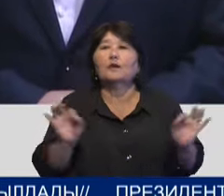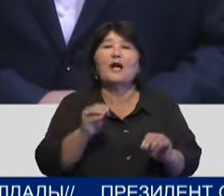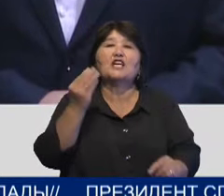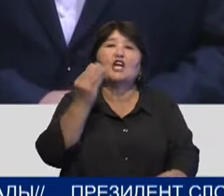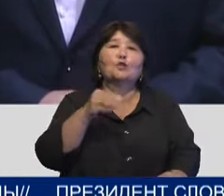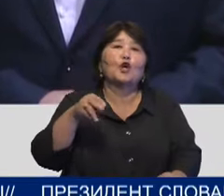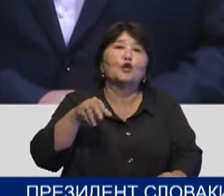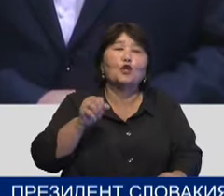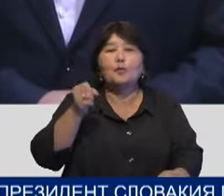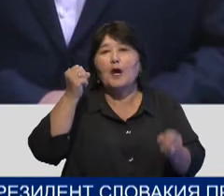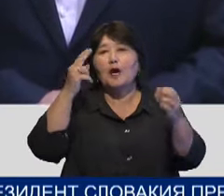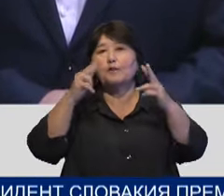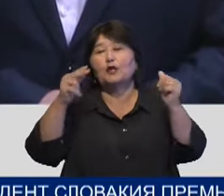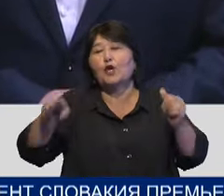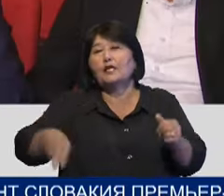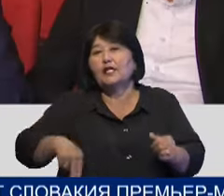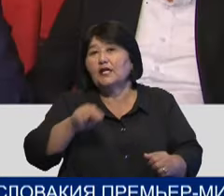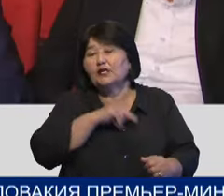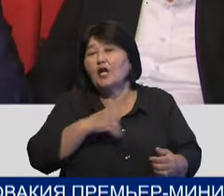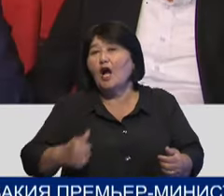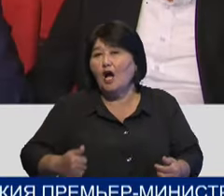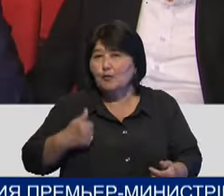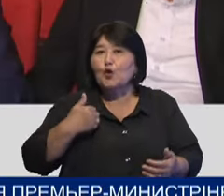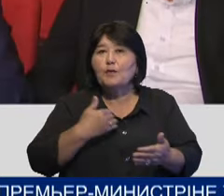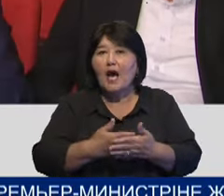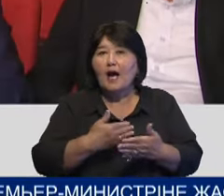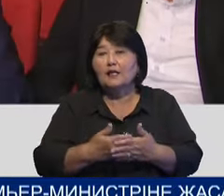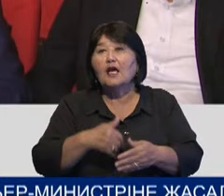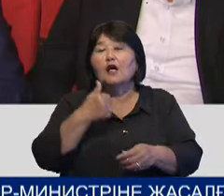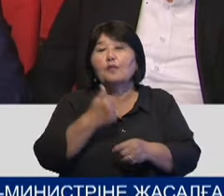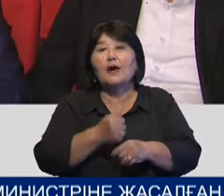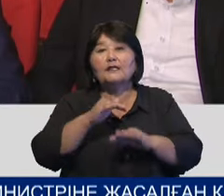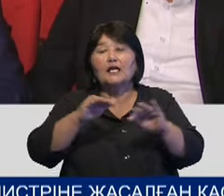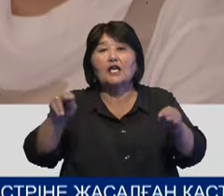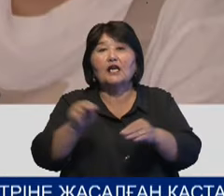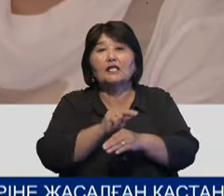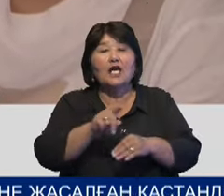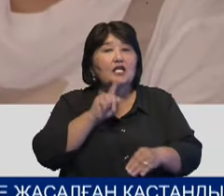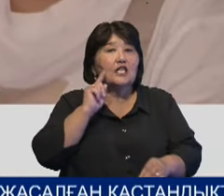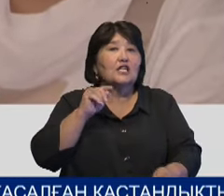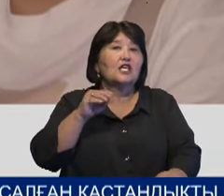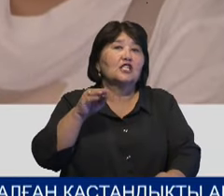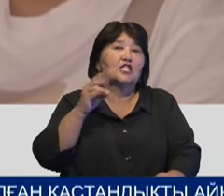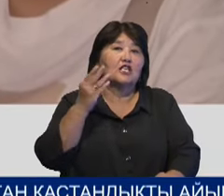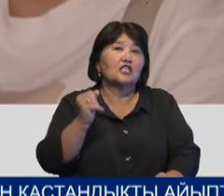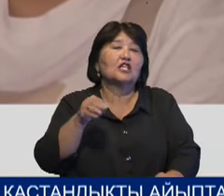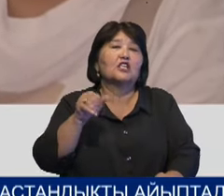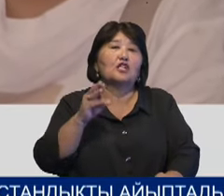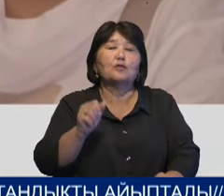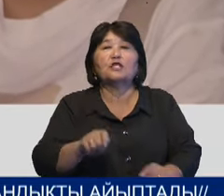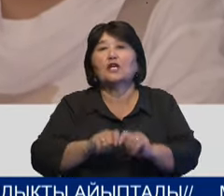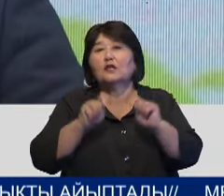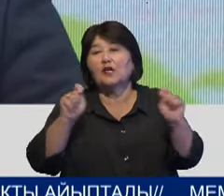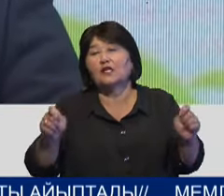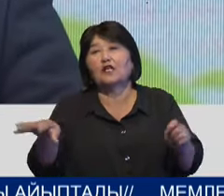Төлепов атындағы Мәдениет үйінің директоры қызметтерін абыроймен атқарды. Бастысы шәкірт тәрбиелеп, жас жыршы термешілердің шоғырын қалыптастырғаны